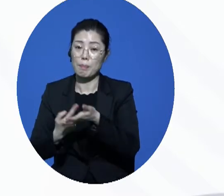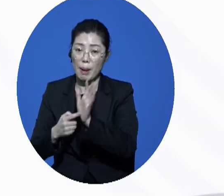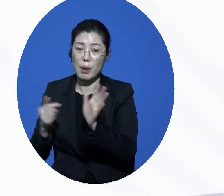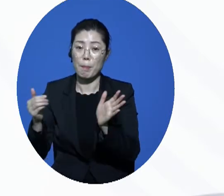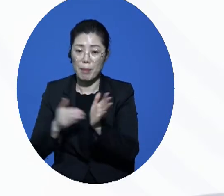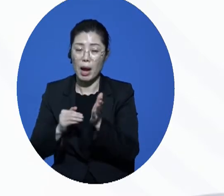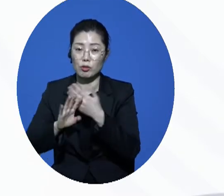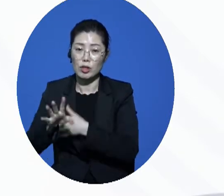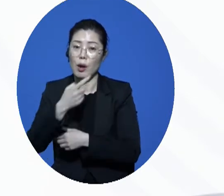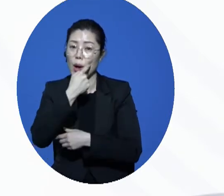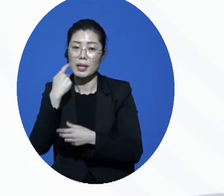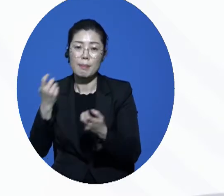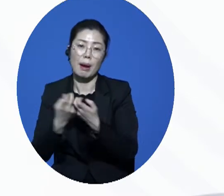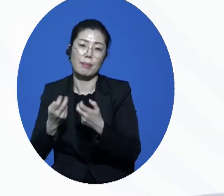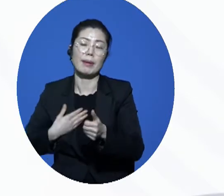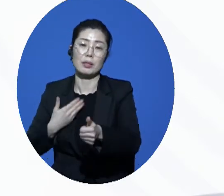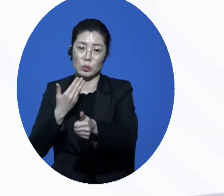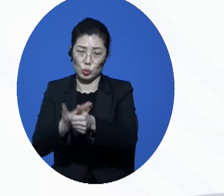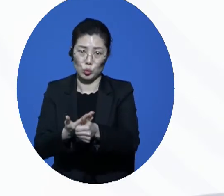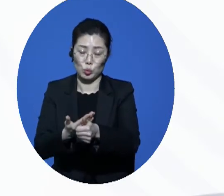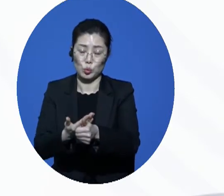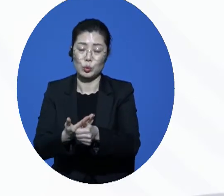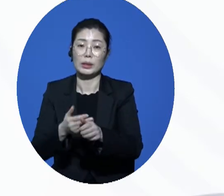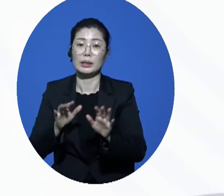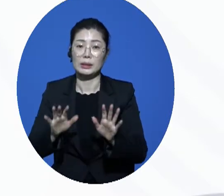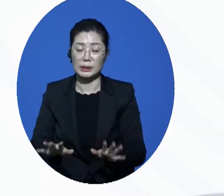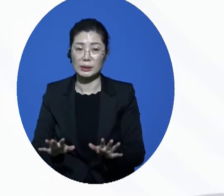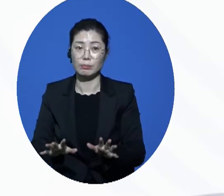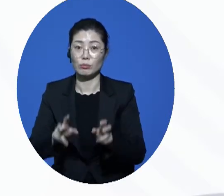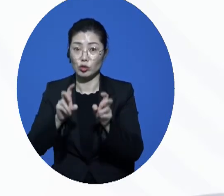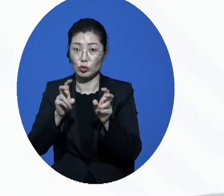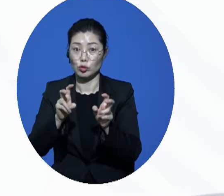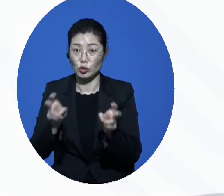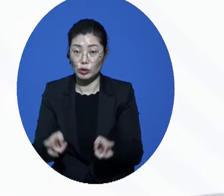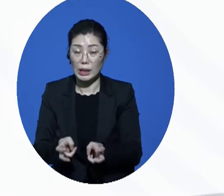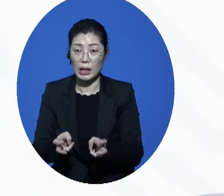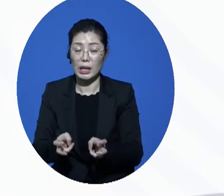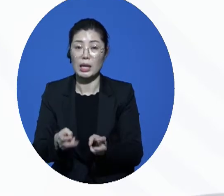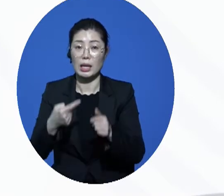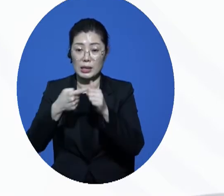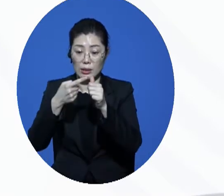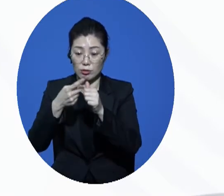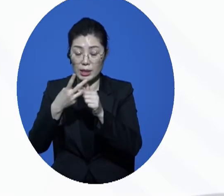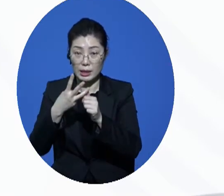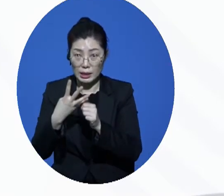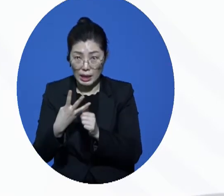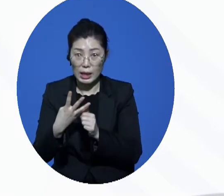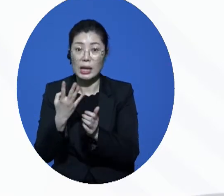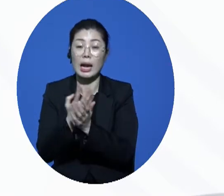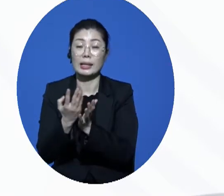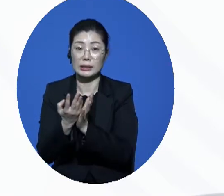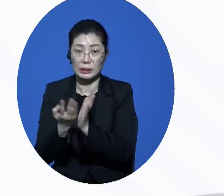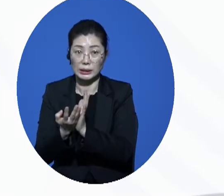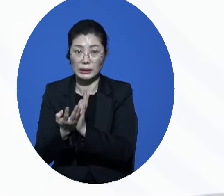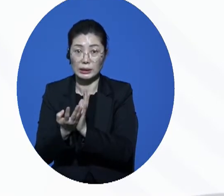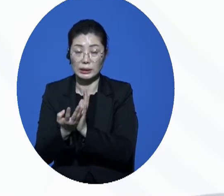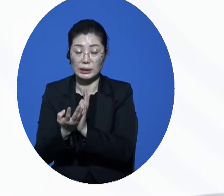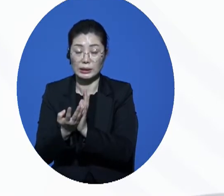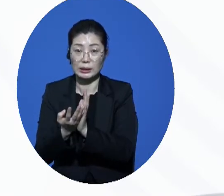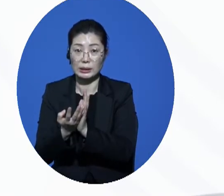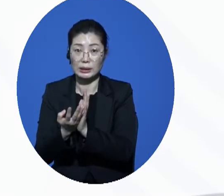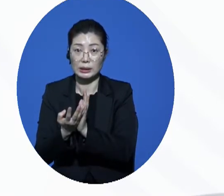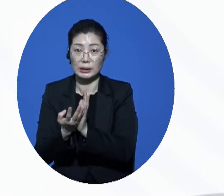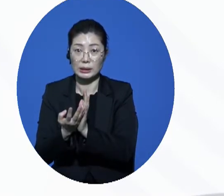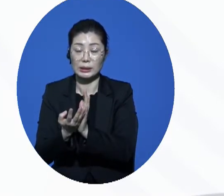드리겠습니다. 해당 보고서는 4가지의 주제를 바탕으로 해서 작성이 되었습니다. 저희가 각종 응답 결과를 분석을